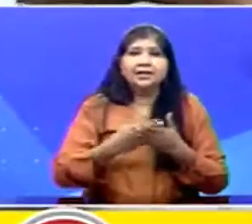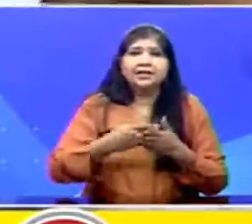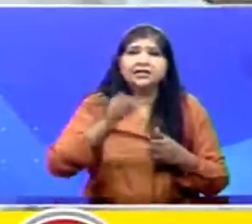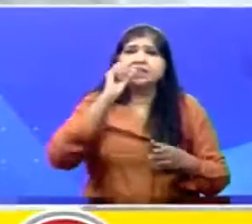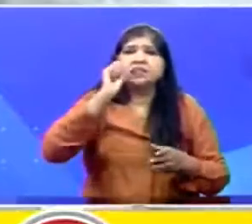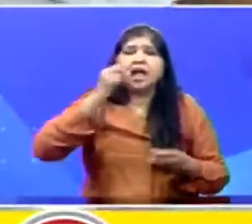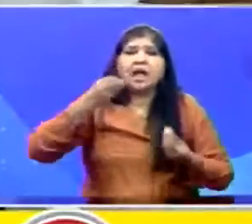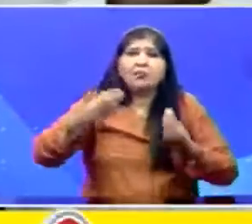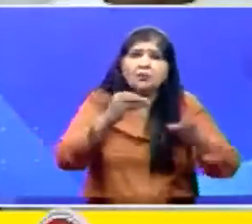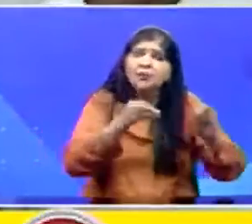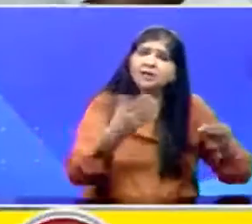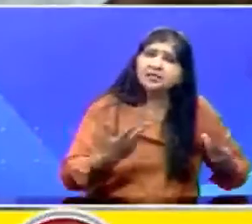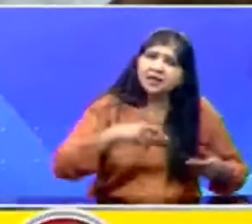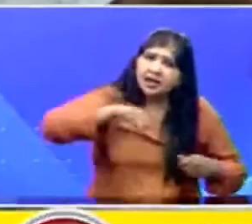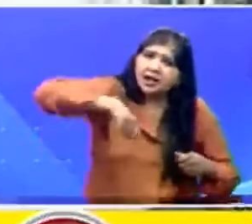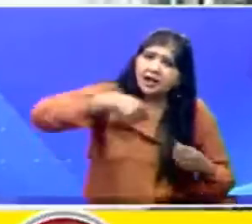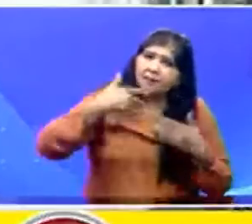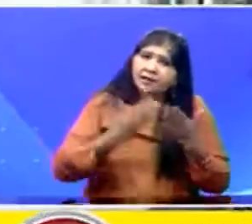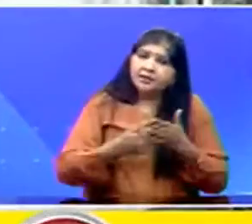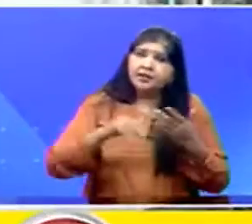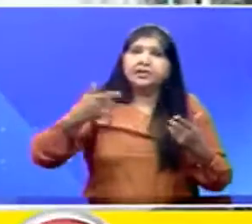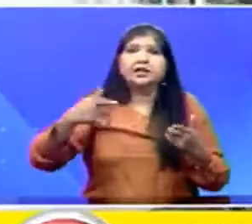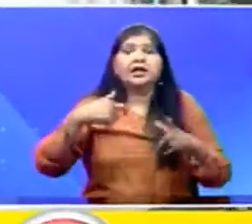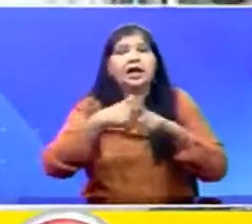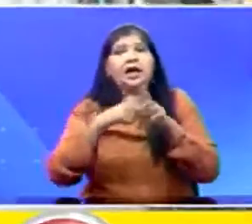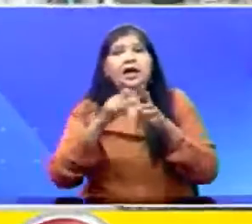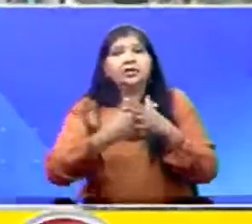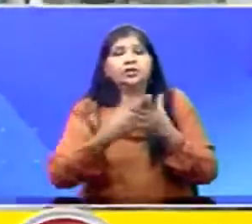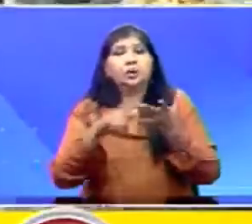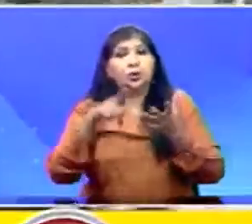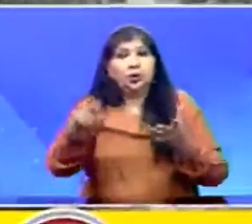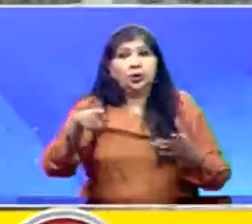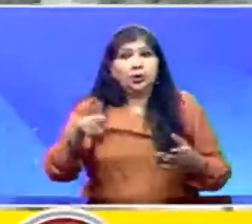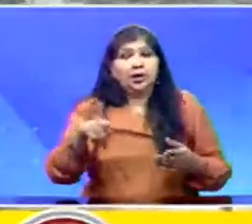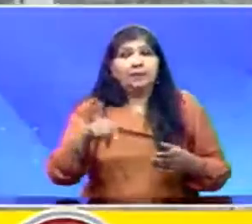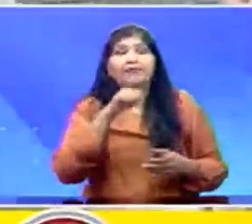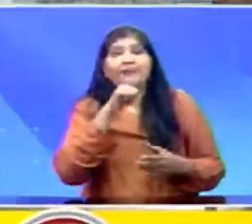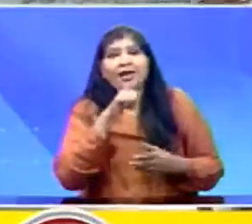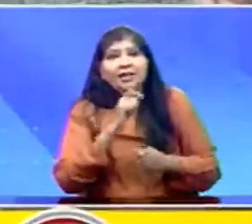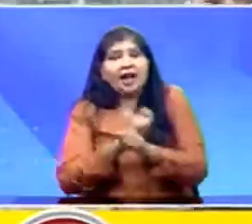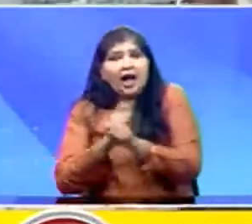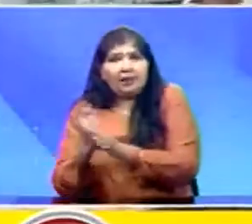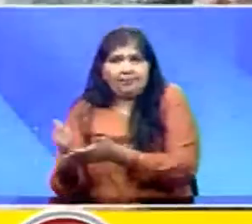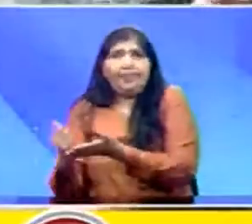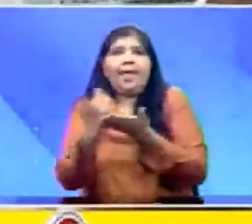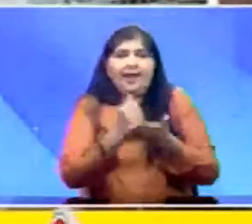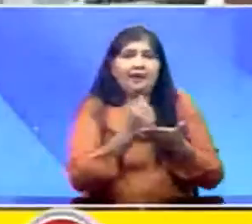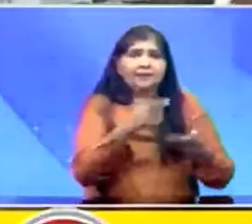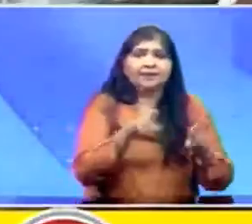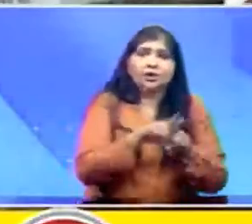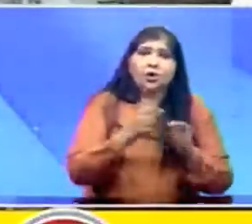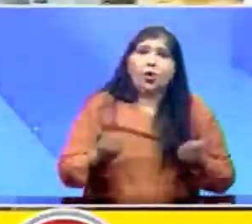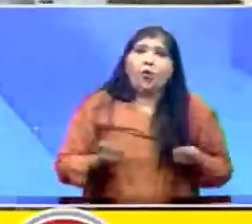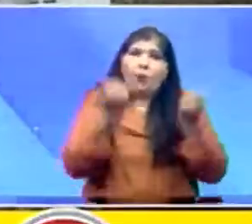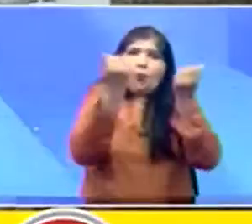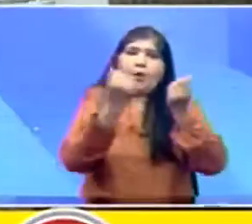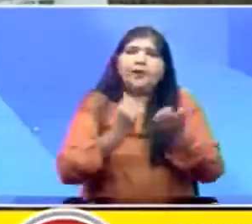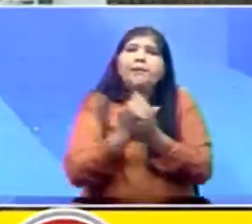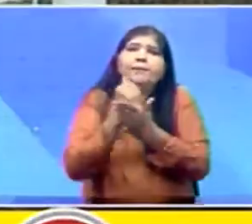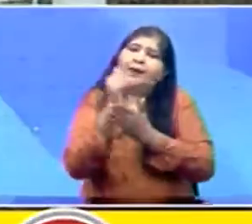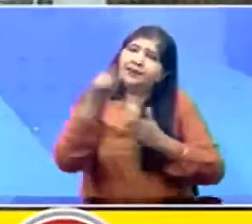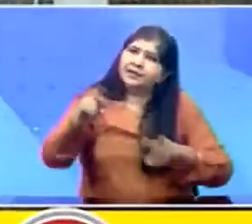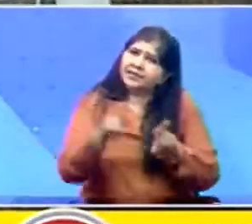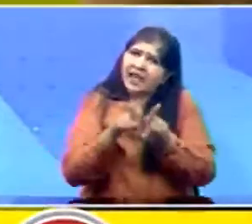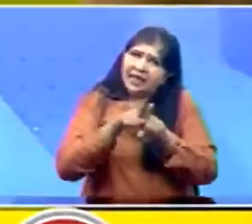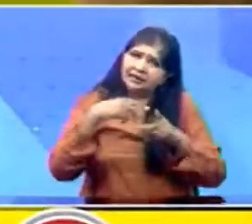बेचने का काम करते हैं काजोल अपने पिता के काम में हाथ भी बटाती थी और बेट लिप्टिंग की प्रेक्टिस भी करती